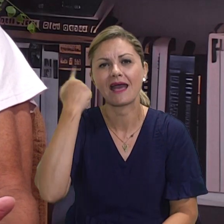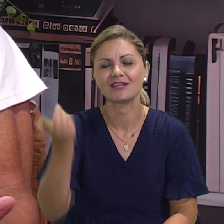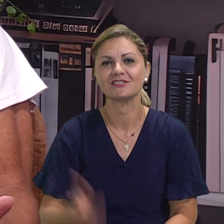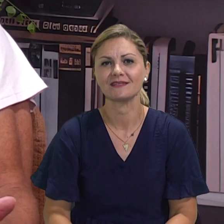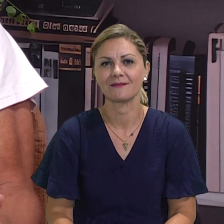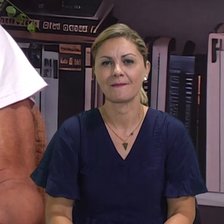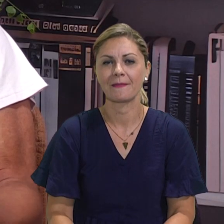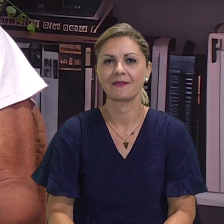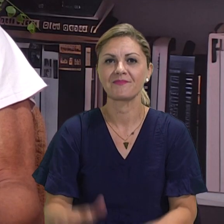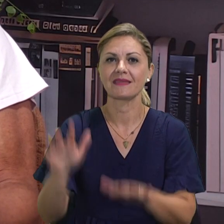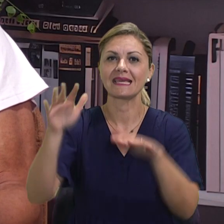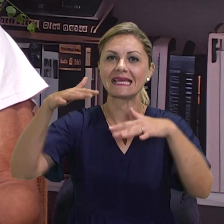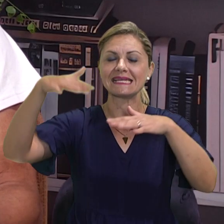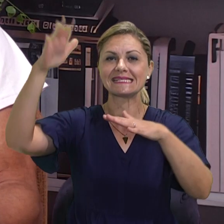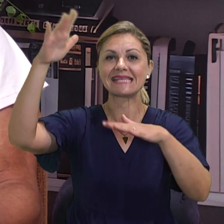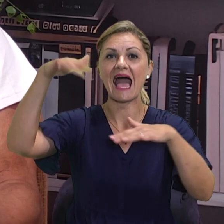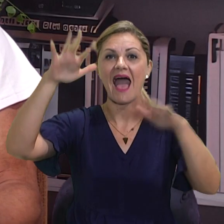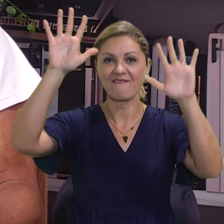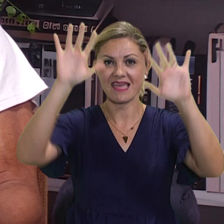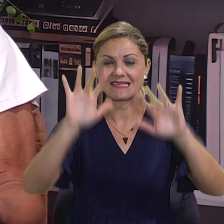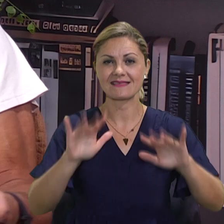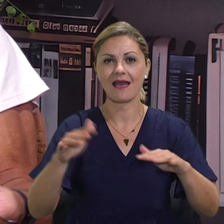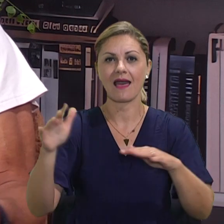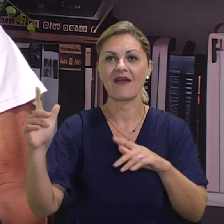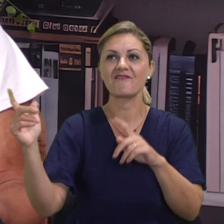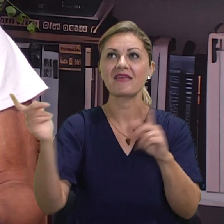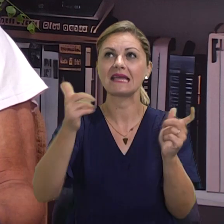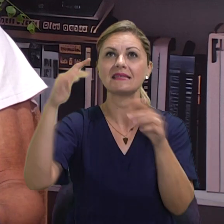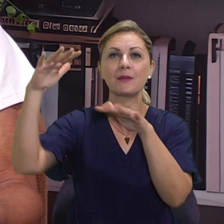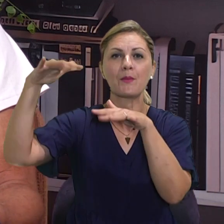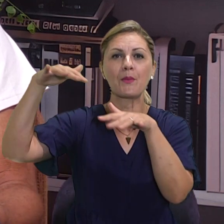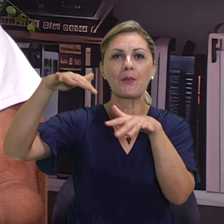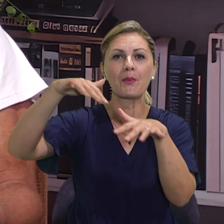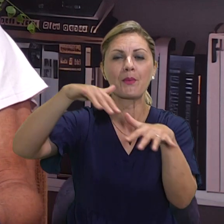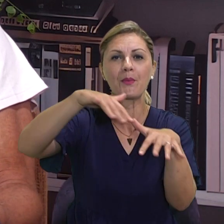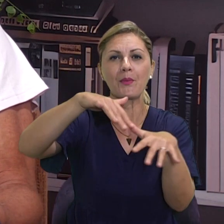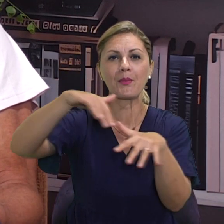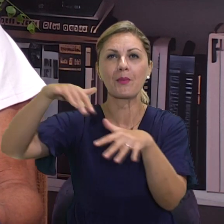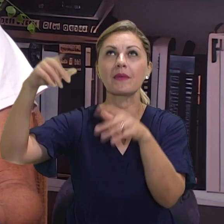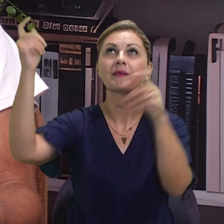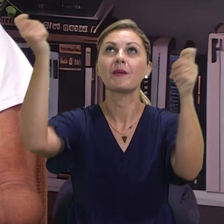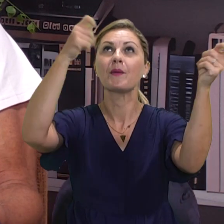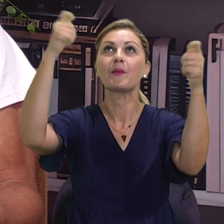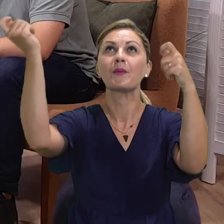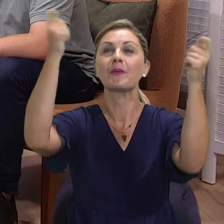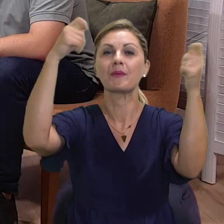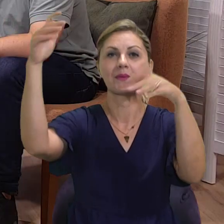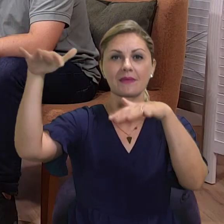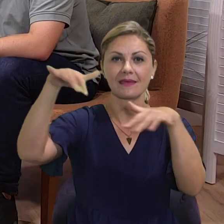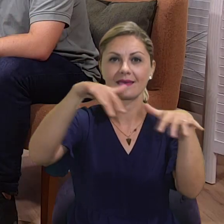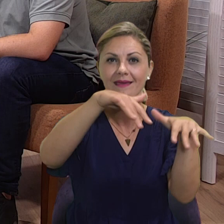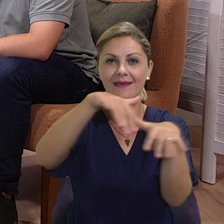škuru. A sve, a u prevodu bi značilo da zavijesa, lagano pirka na vjetriću, na